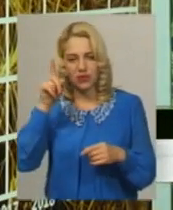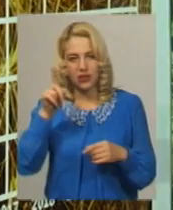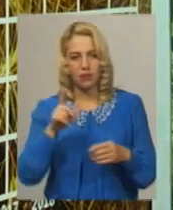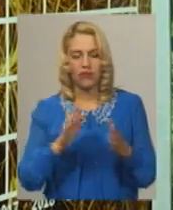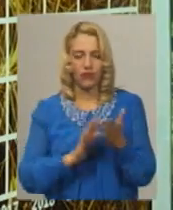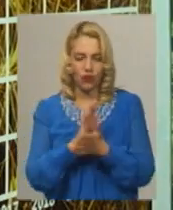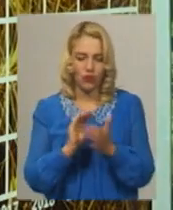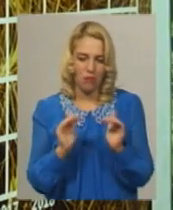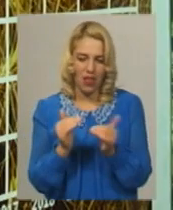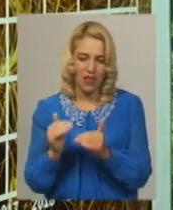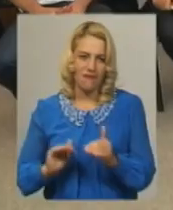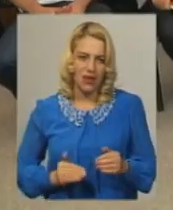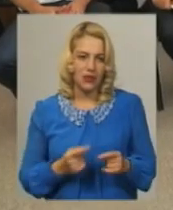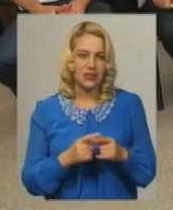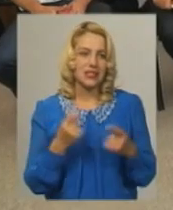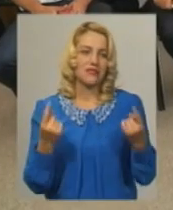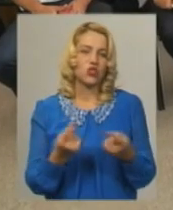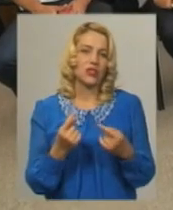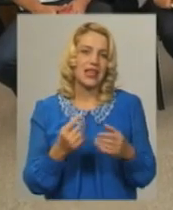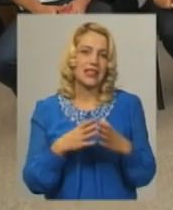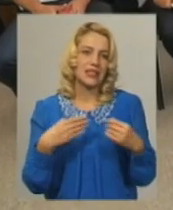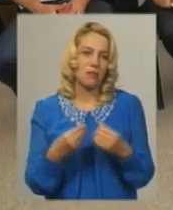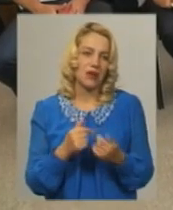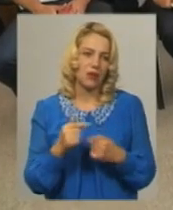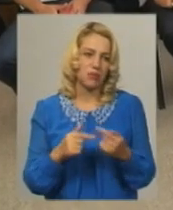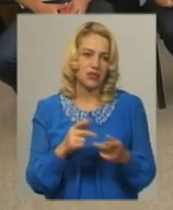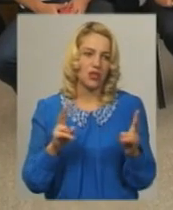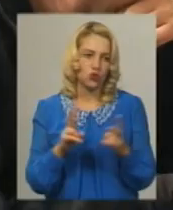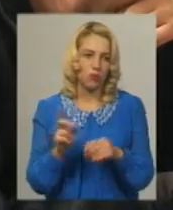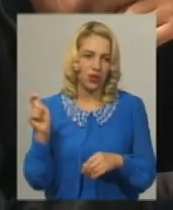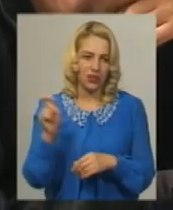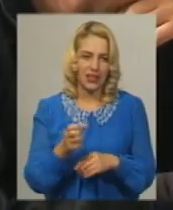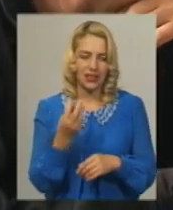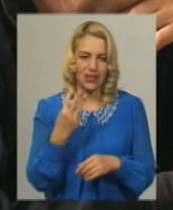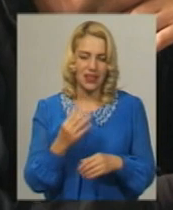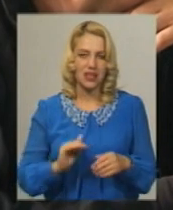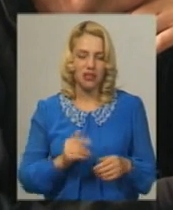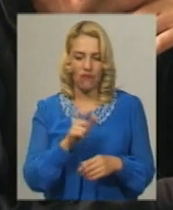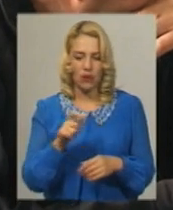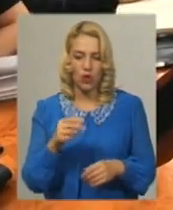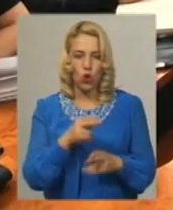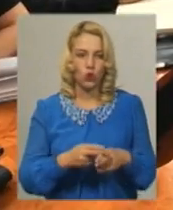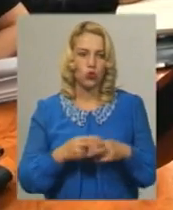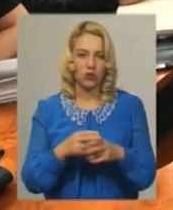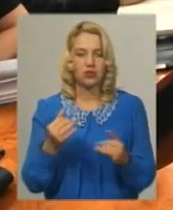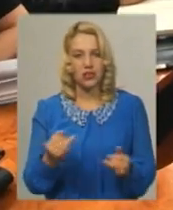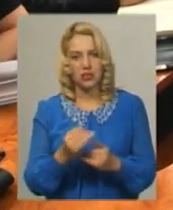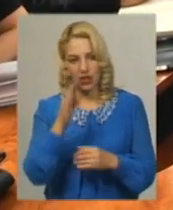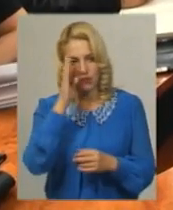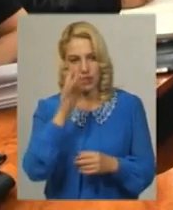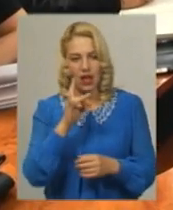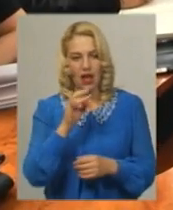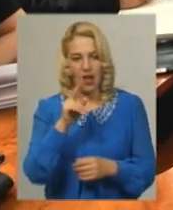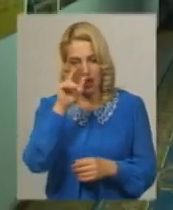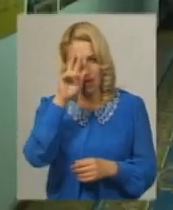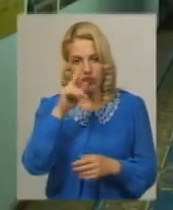це є звичайний сімейний бізнес. На зустріч приїхали 13 місцевих фермерів. Ігор Шельгорін з Дунаєвець каже, зацікавився